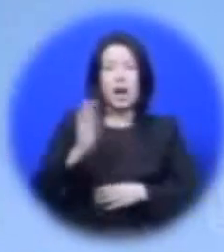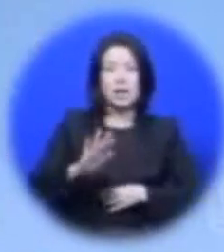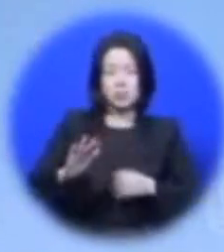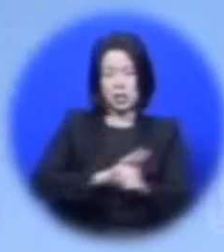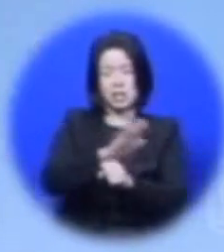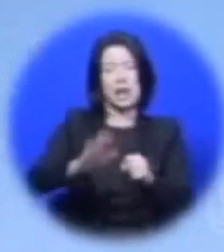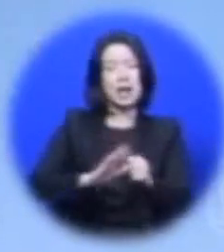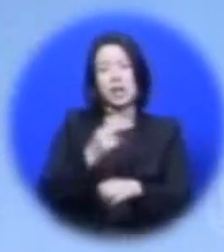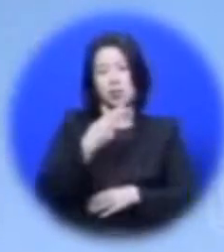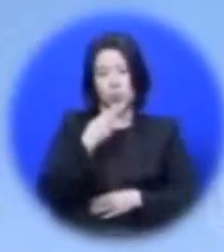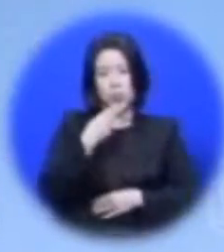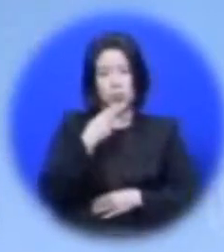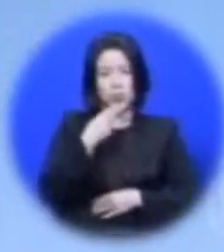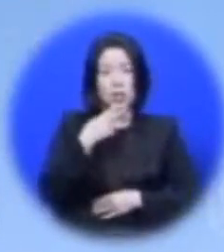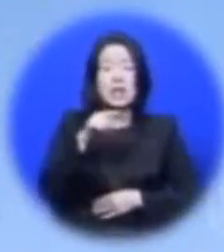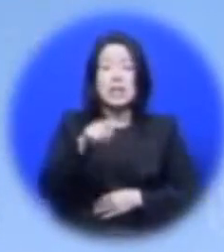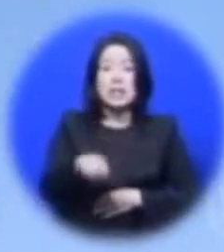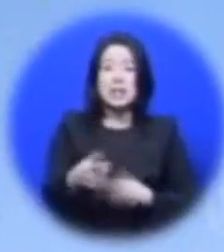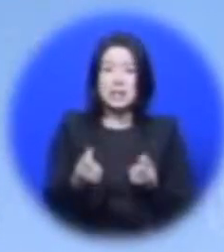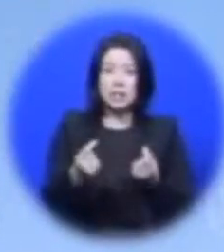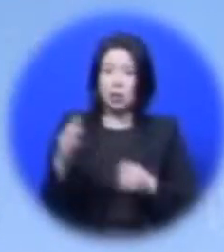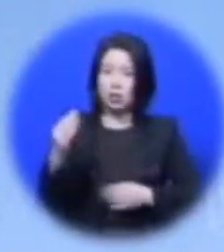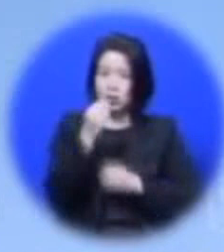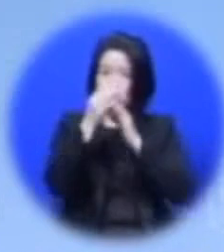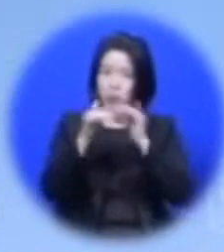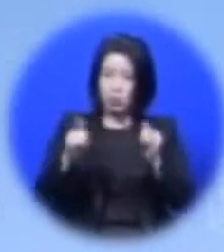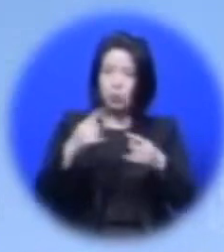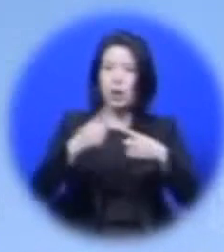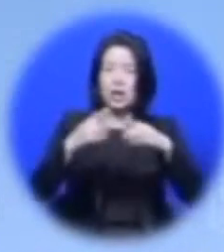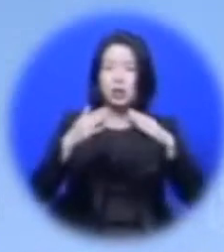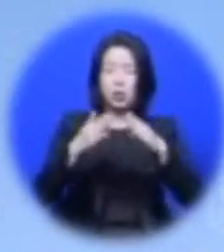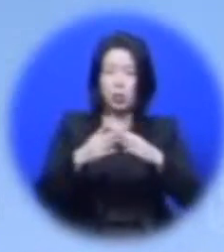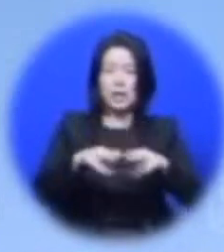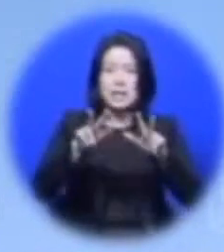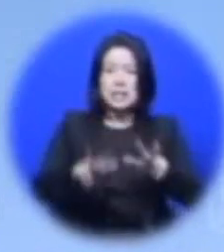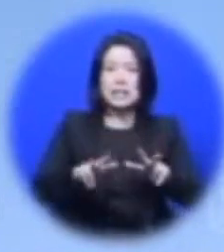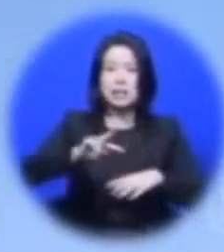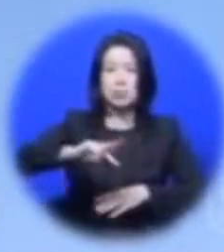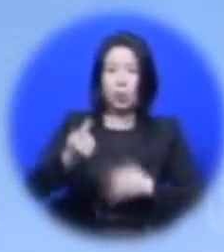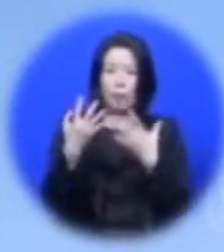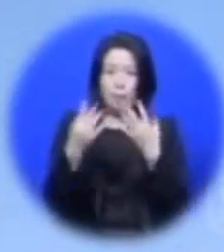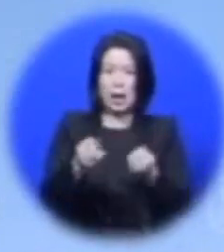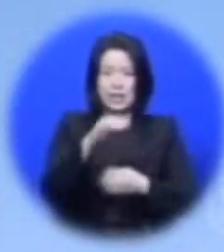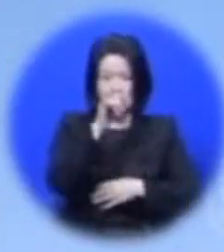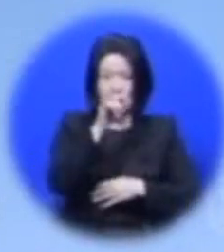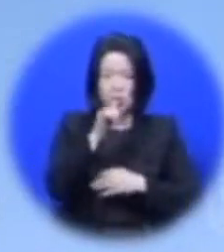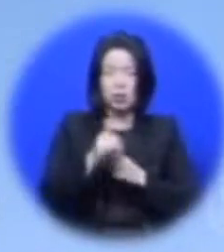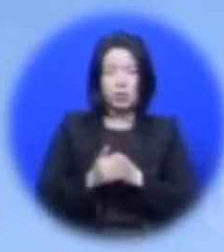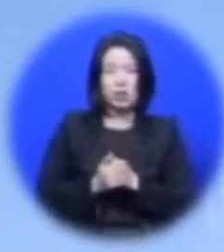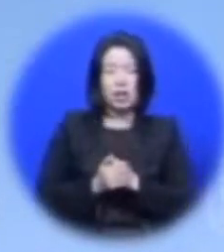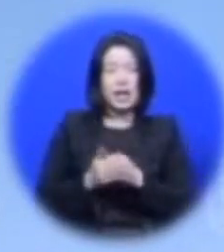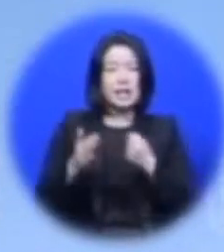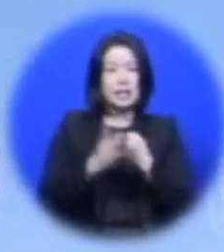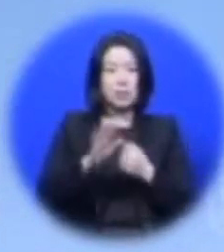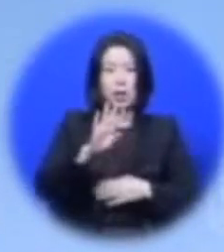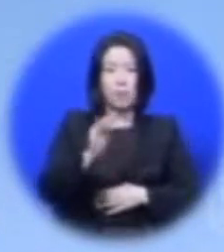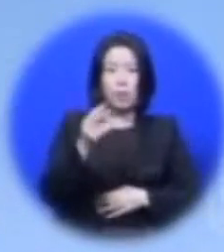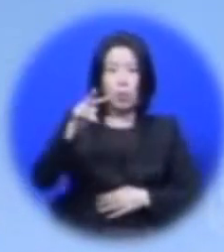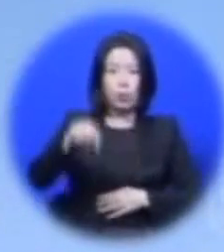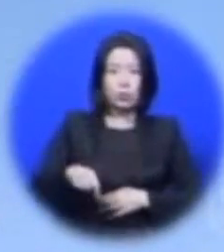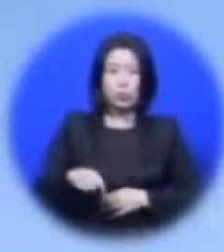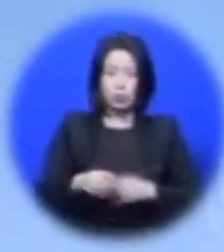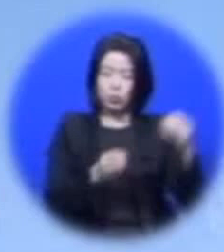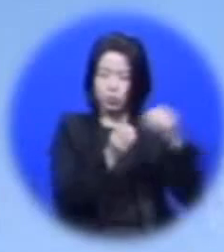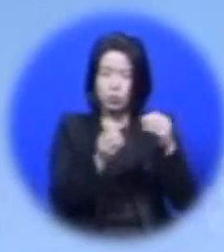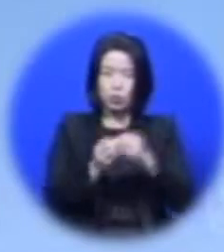없어요. 이런 성도들과 교회가 지금도 많습니다. 그러니 보수